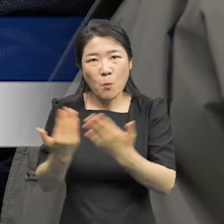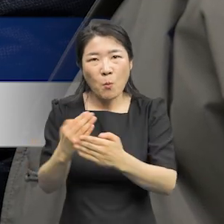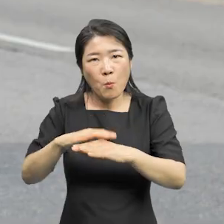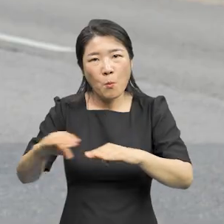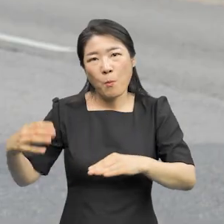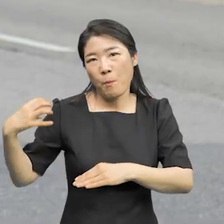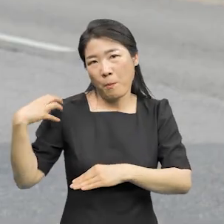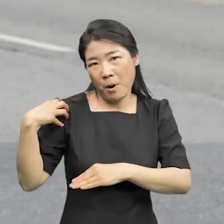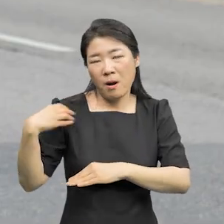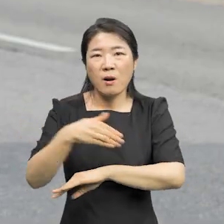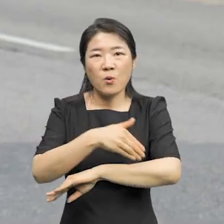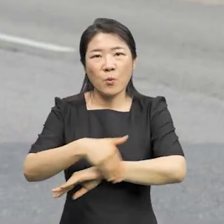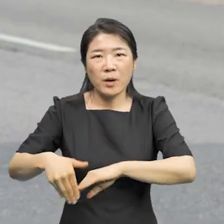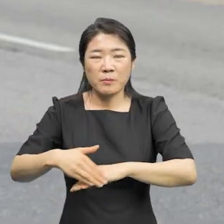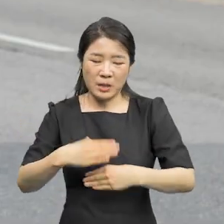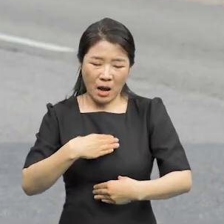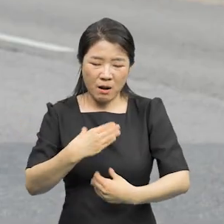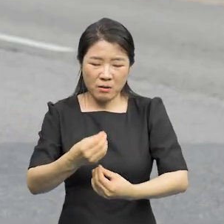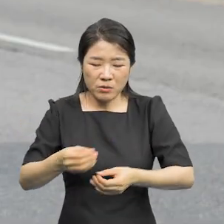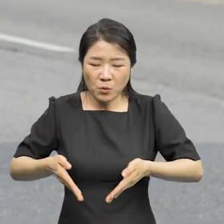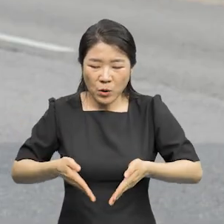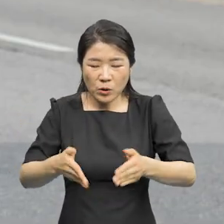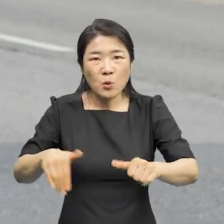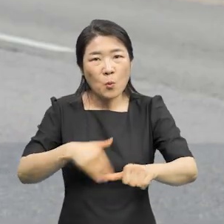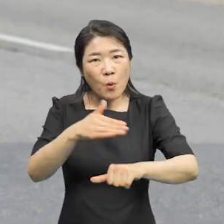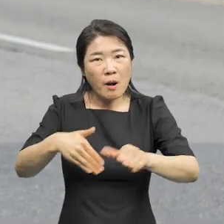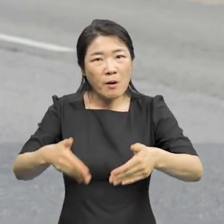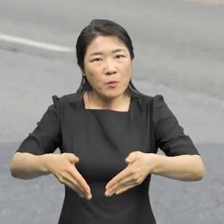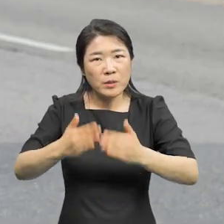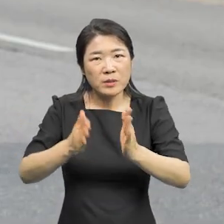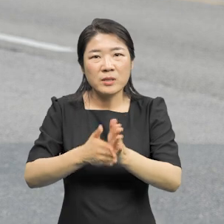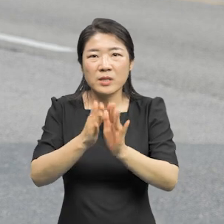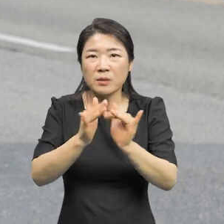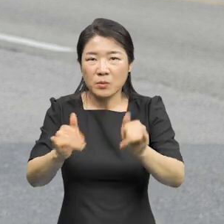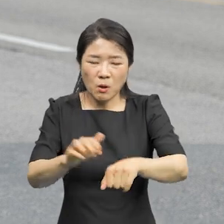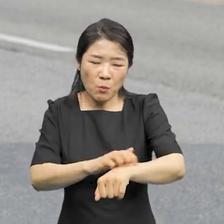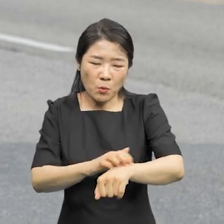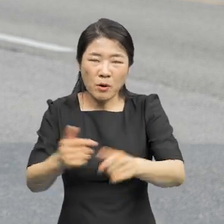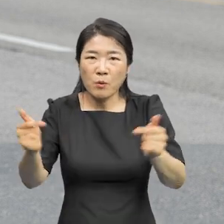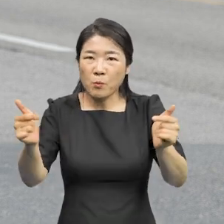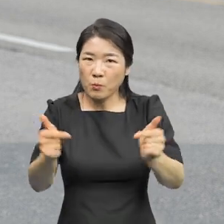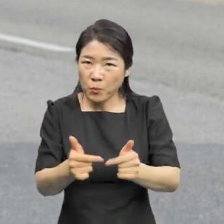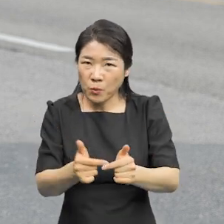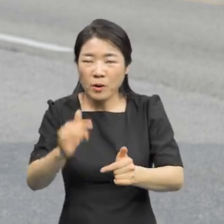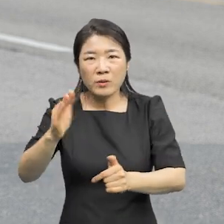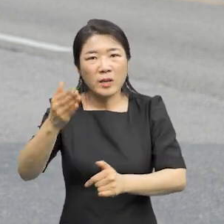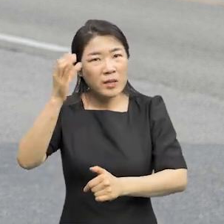계획입니다. 안전한 도로 환경 조성으로 시민 불편이 최소화되길